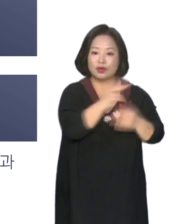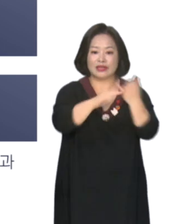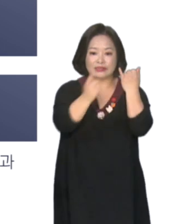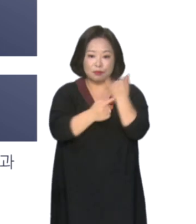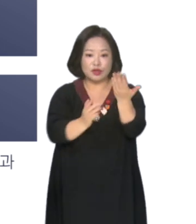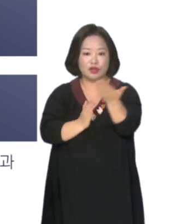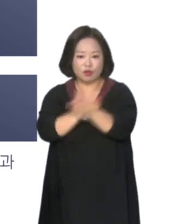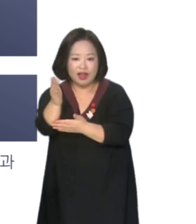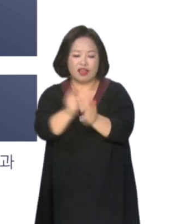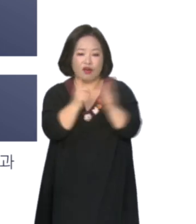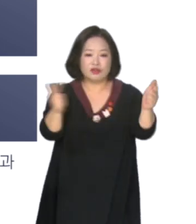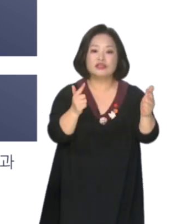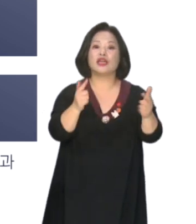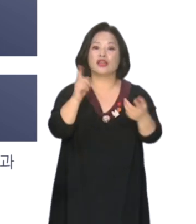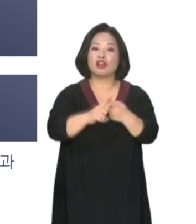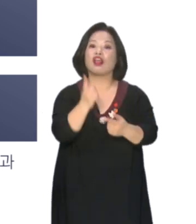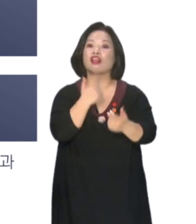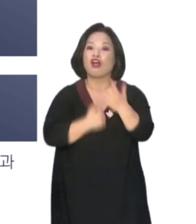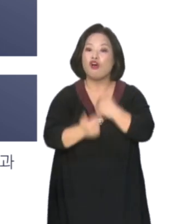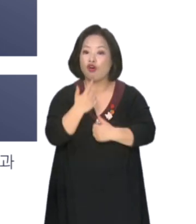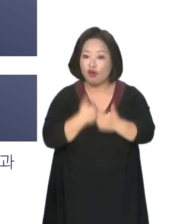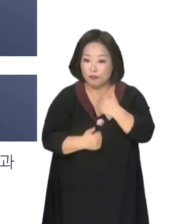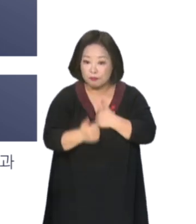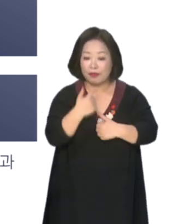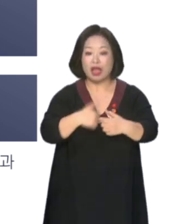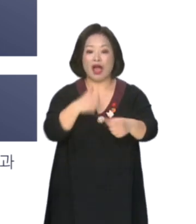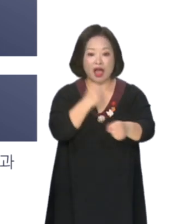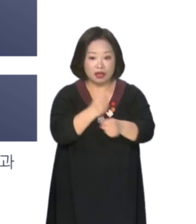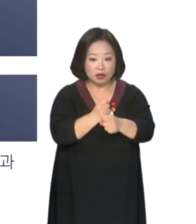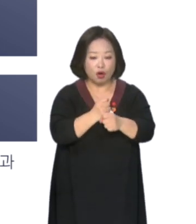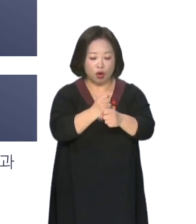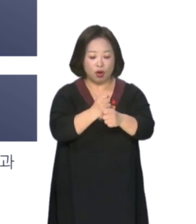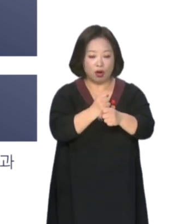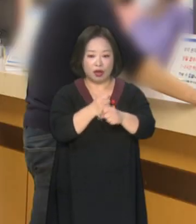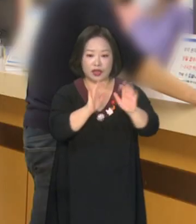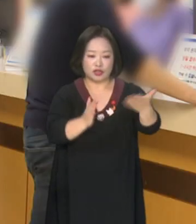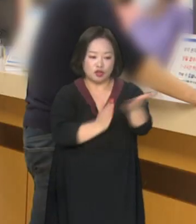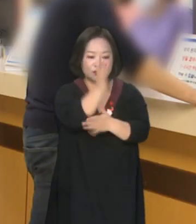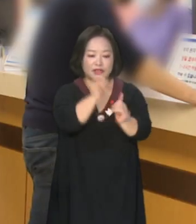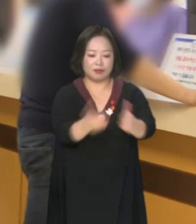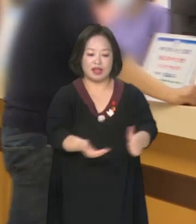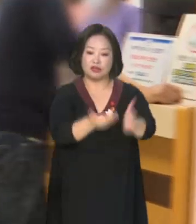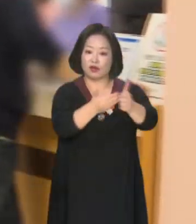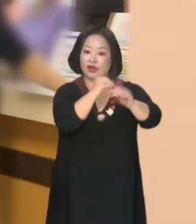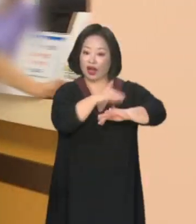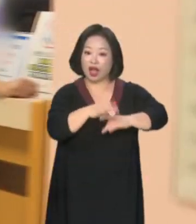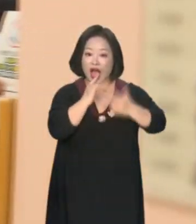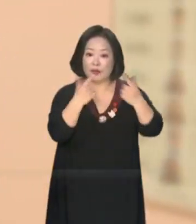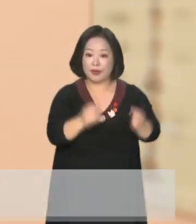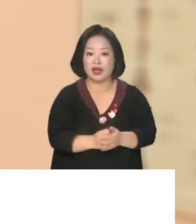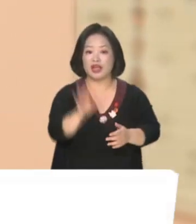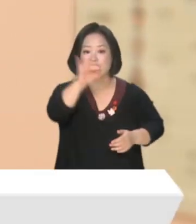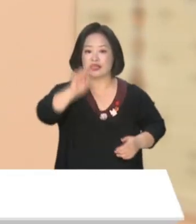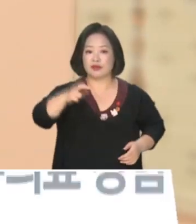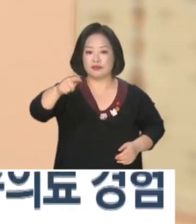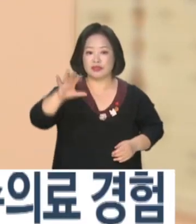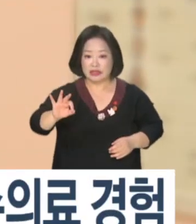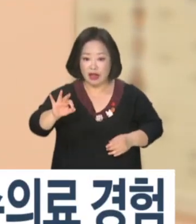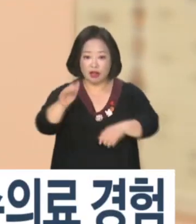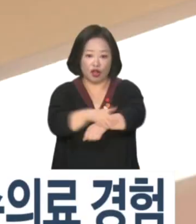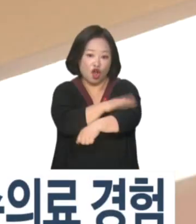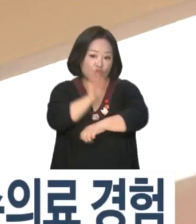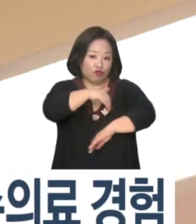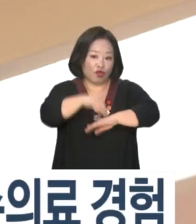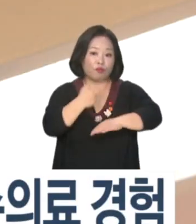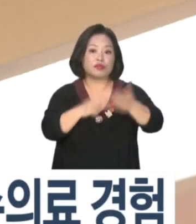의무적으로 경험하도록 해 필수 직군 의사를 양성하겠다는 취지입니다 특히 임상 수련이 과정을 거치지 않으면